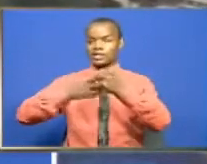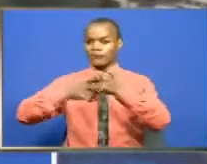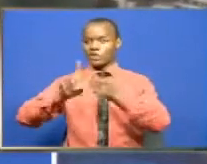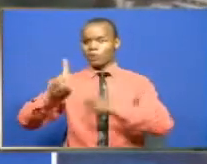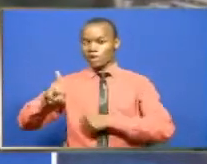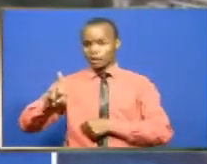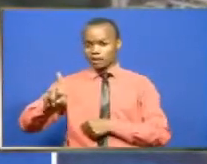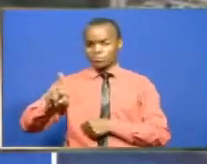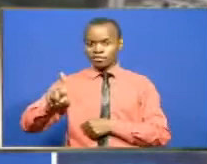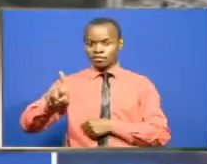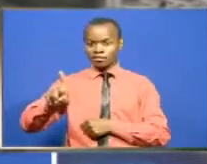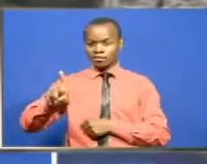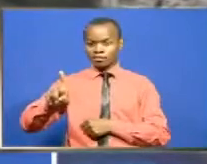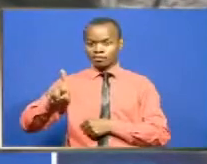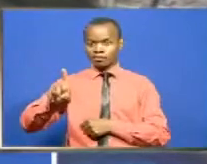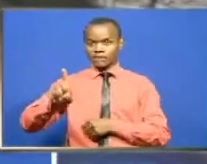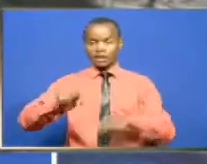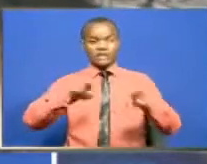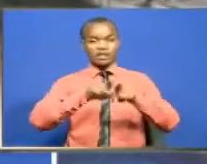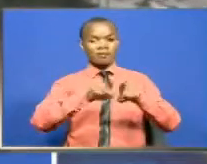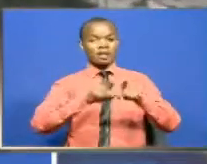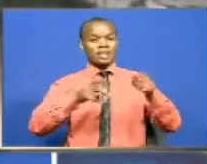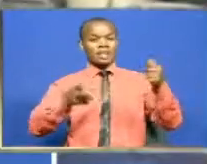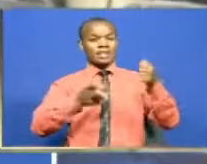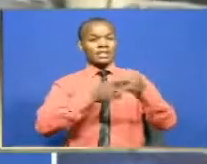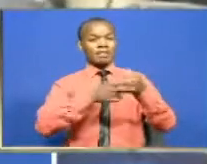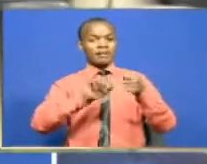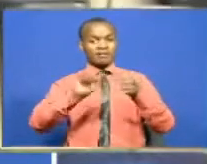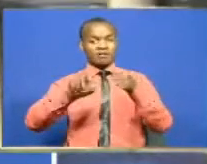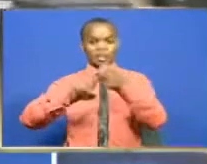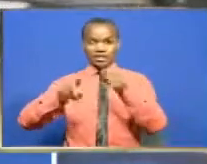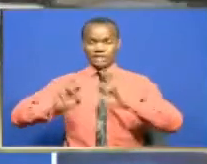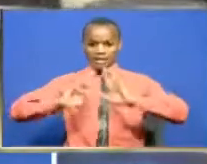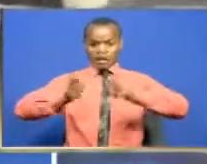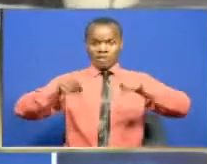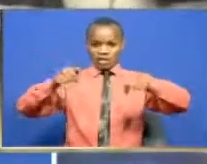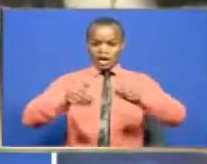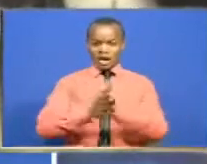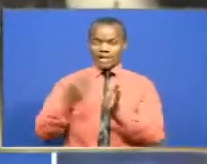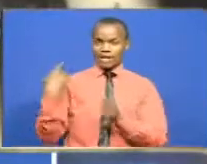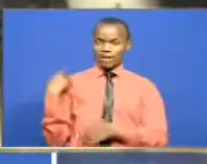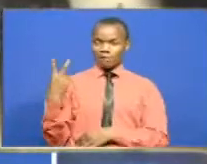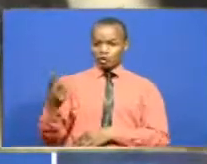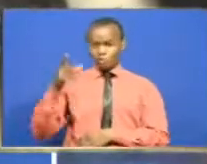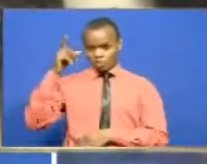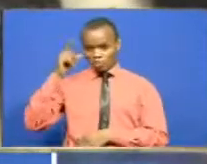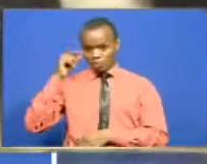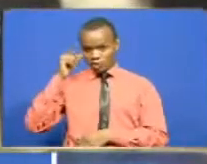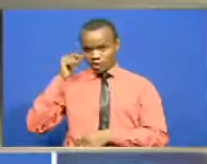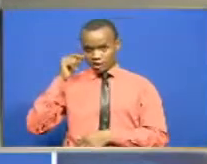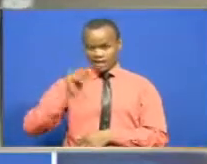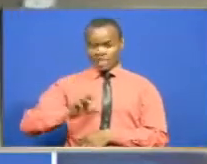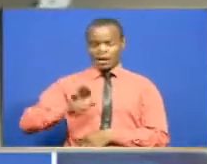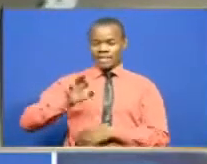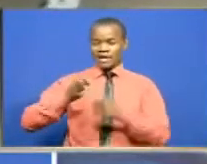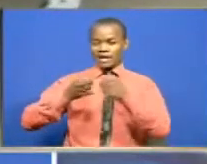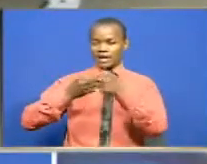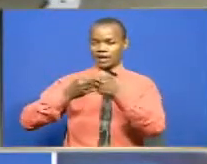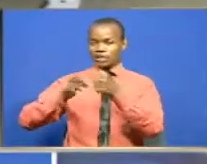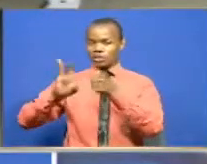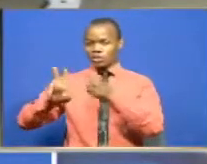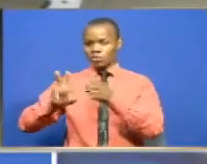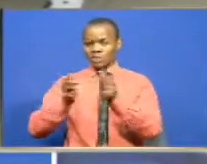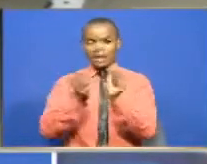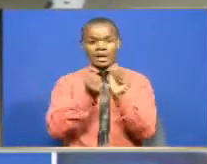vyote 756 vilivyoripotiwa leo na kufuatiwa na Mombasa kwa visa 82. Wagonjwa wengine 19